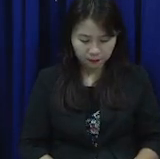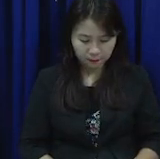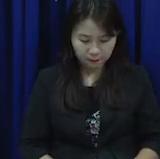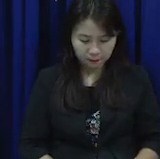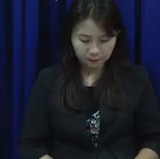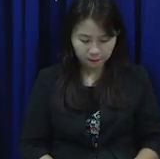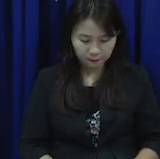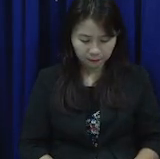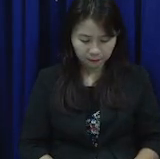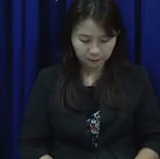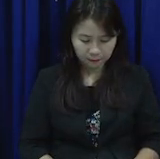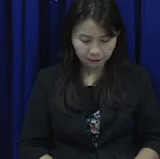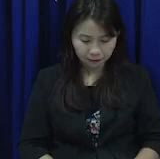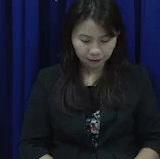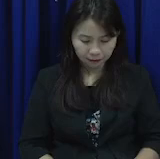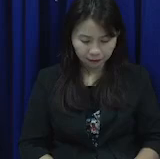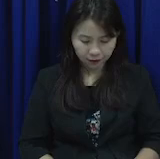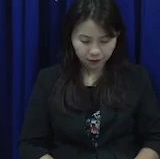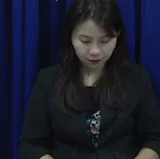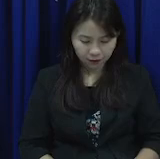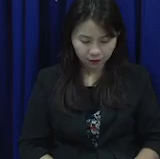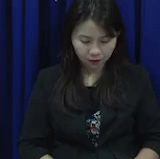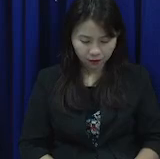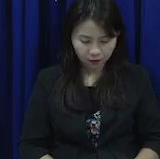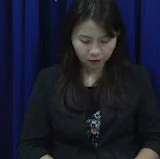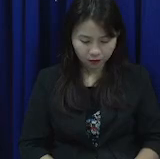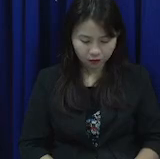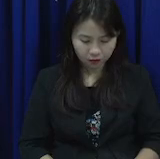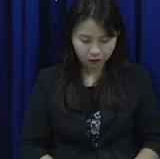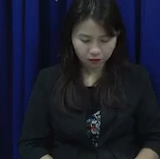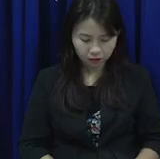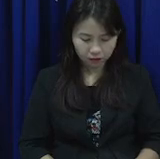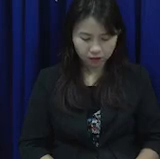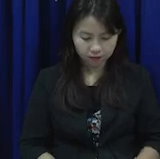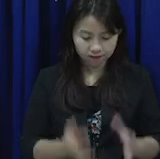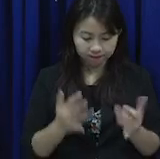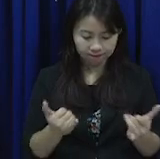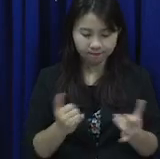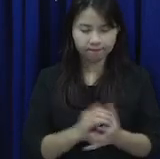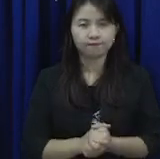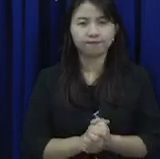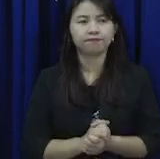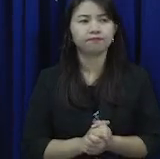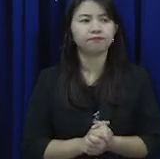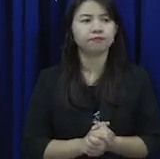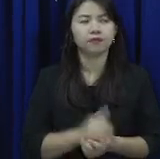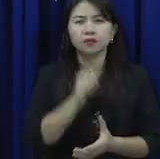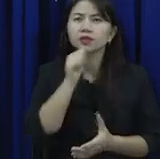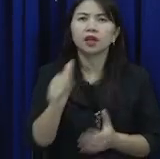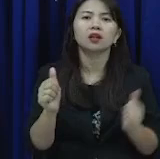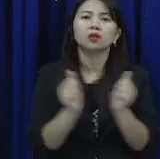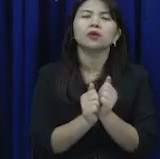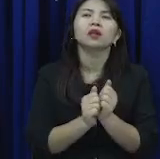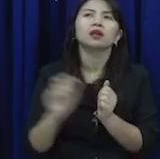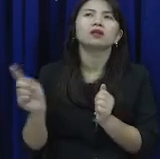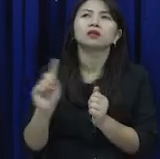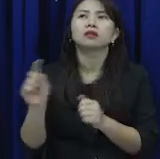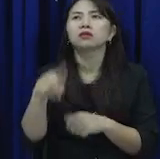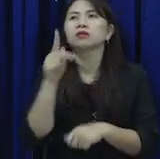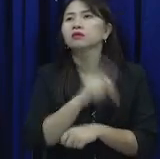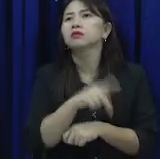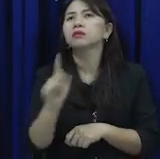pag may pinasok kang diyablo Ops Hindi ito kasama sa pagtatanim ko Hindi ito kasama sa pag-iinvest ko